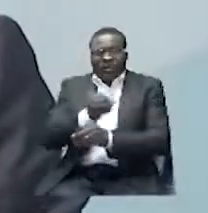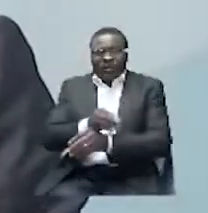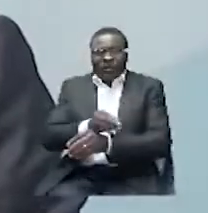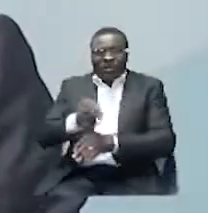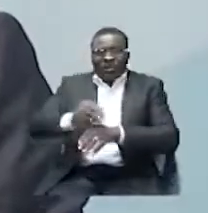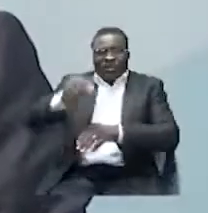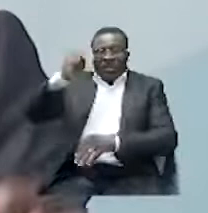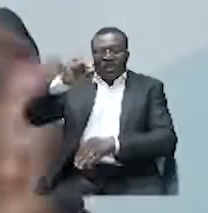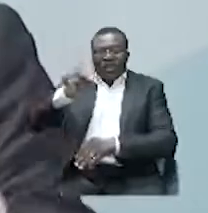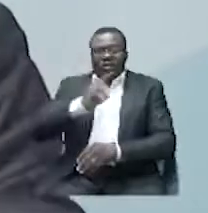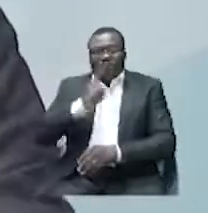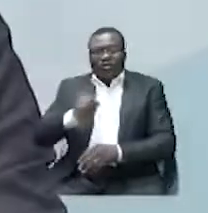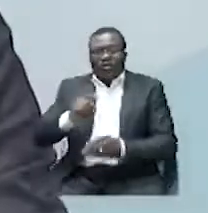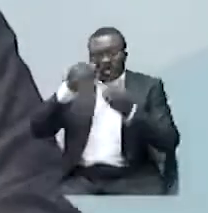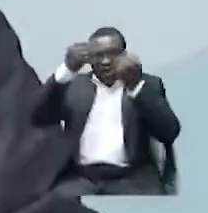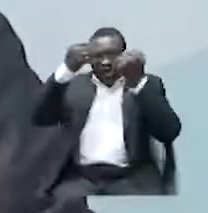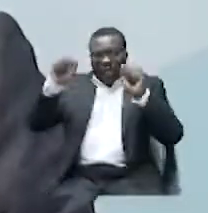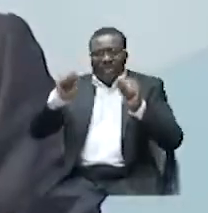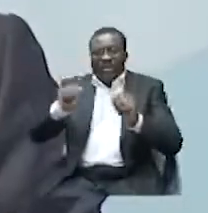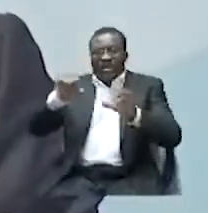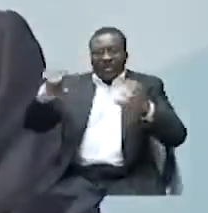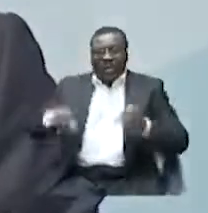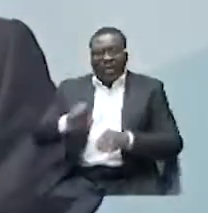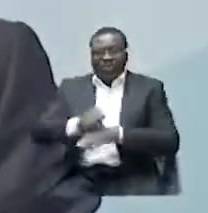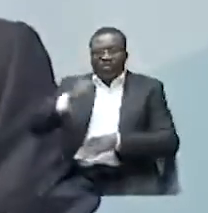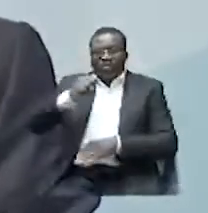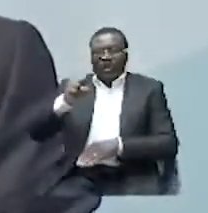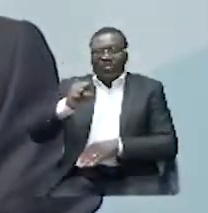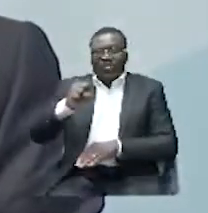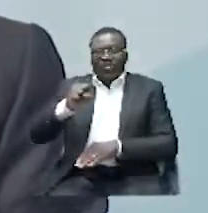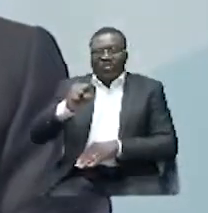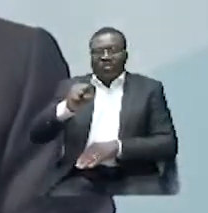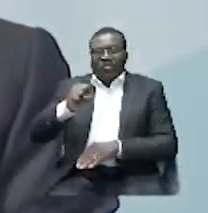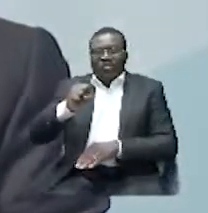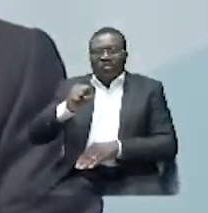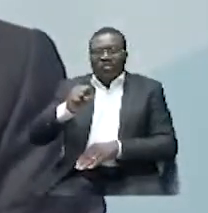magistrature soit le président de la Cour suprême, qui est